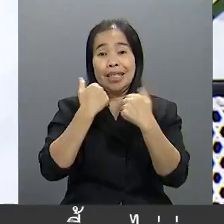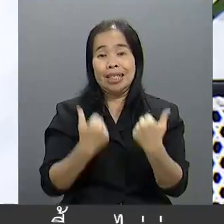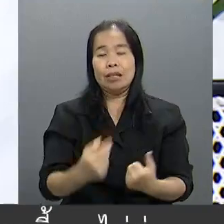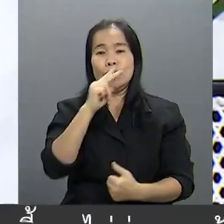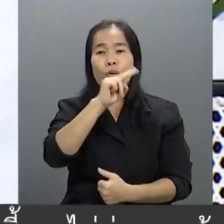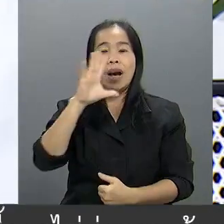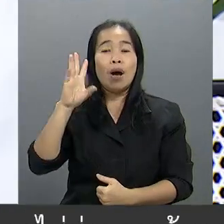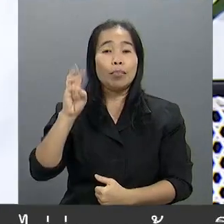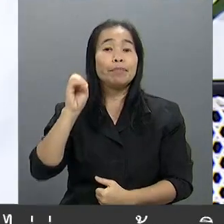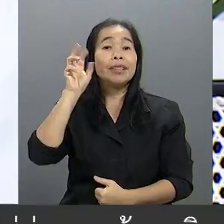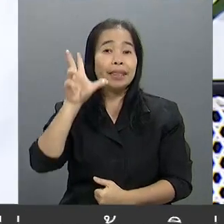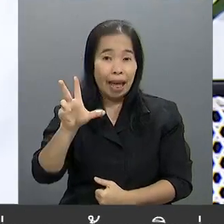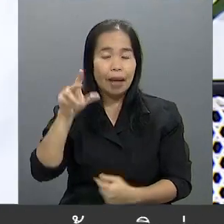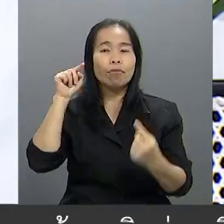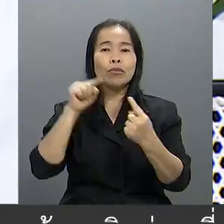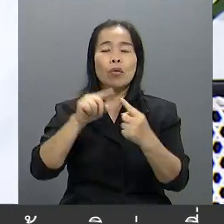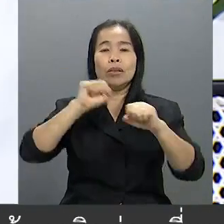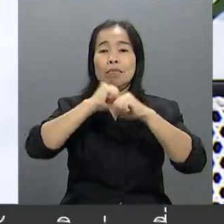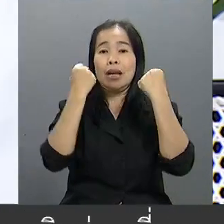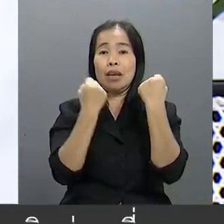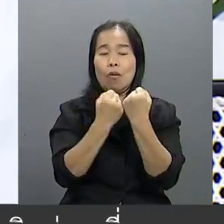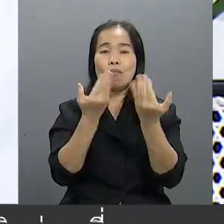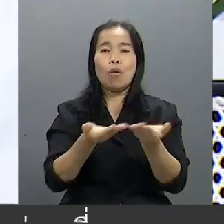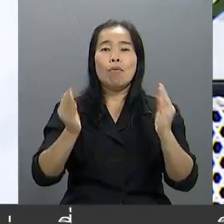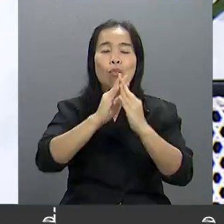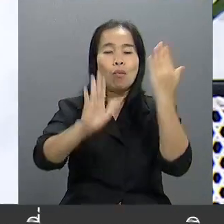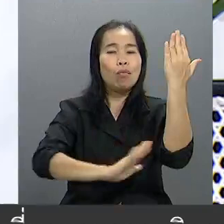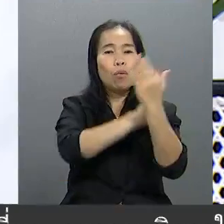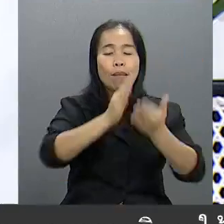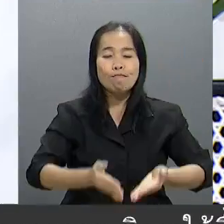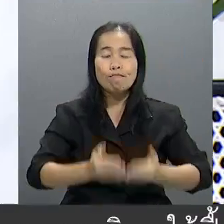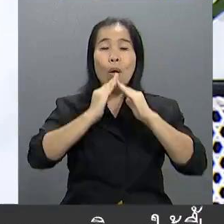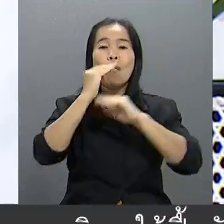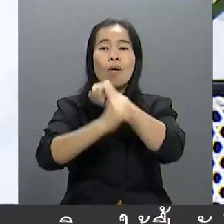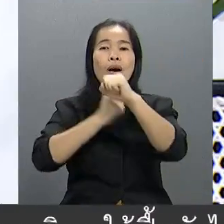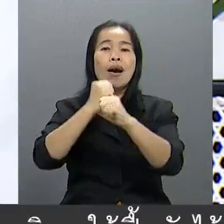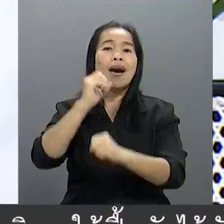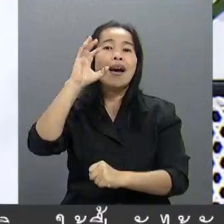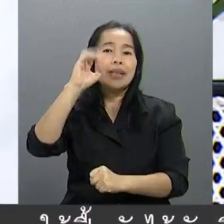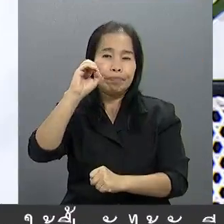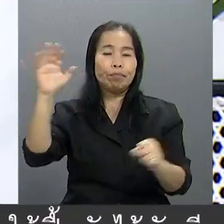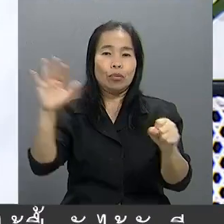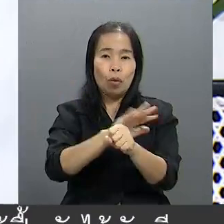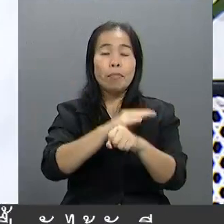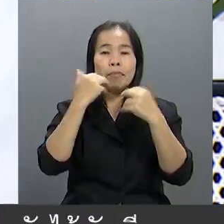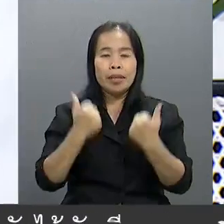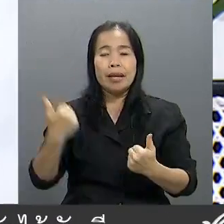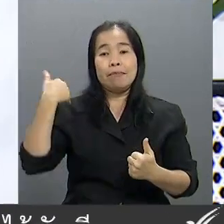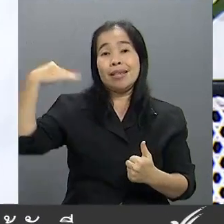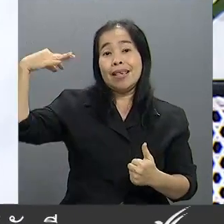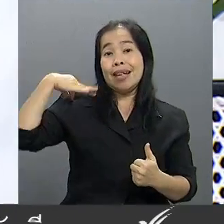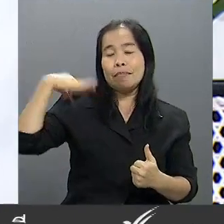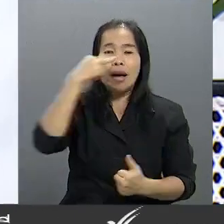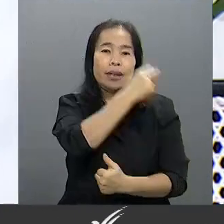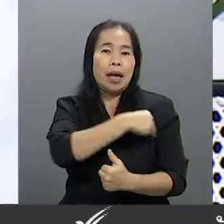ป็นปีที่สมาคมนะคะครบรอบการก่อตั้ง50ปีค่ะก็ได้จัดกิจกรรมหน่วยแพทย์เคลื่อนที่ออกมาในรูปแบบของการออก